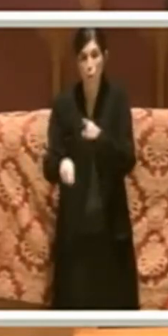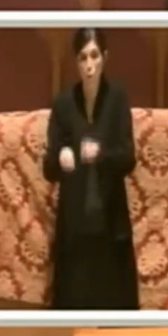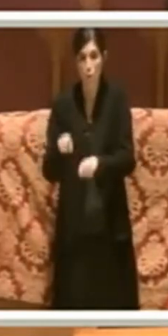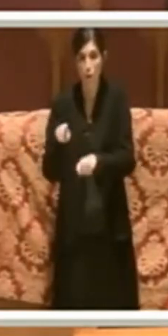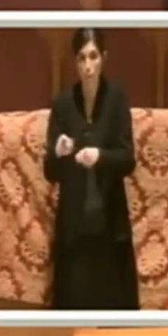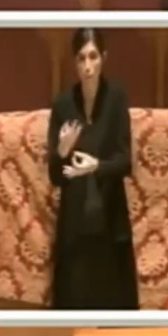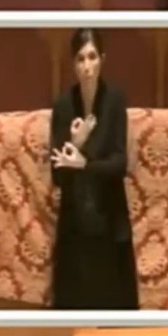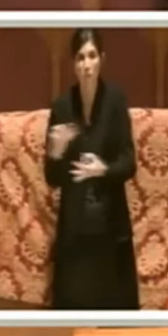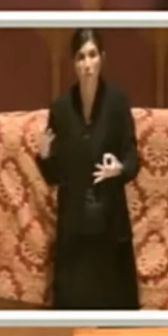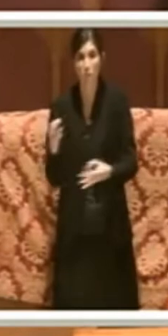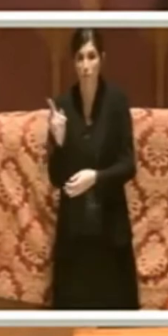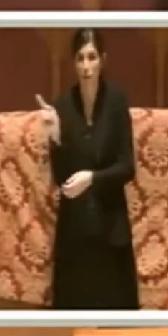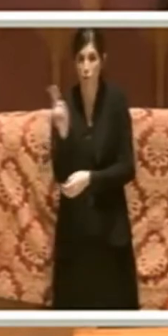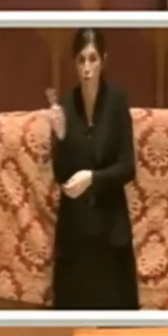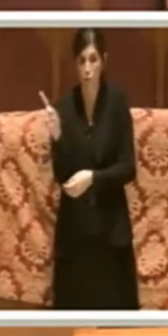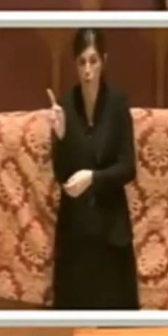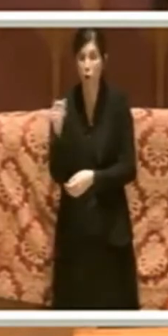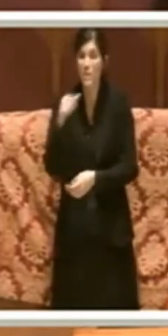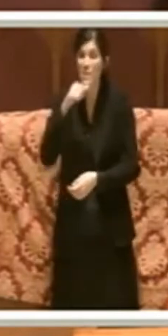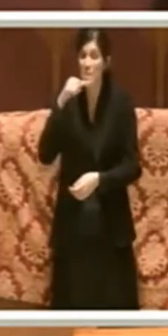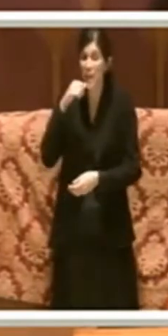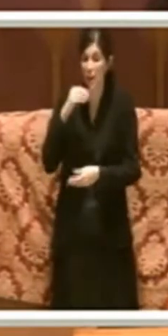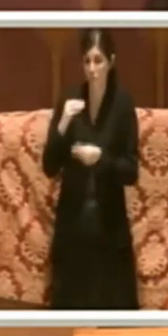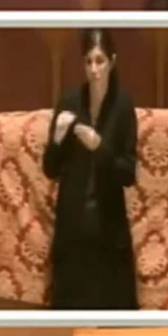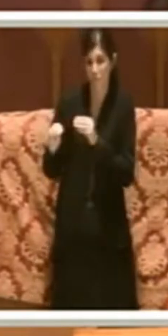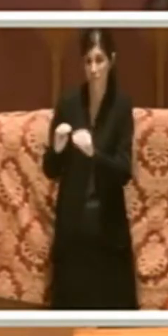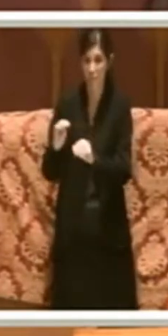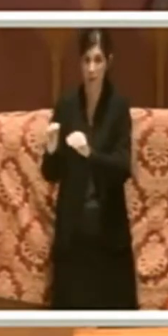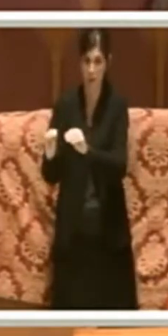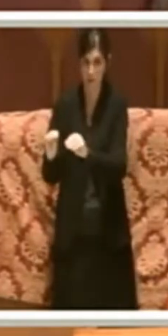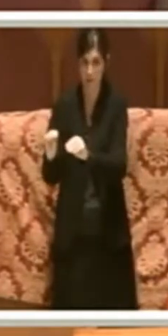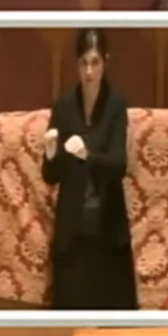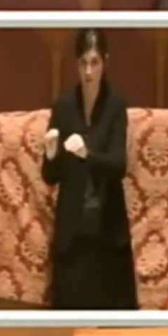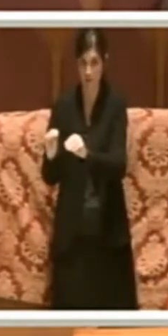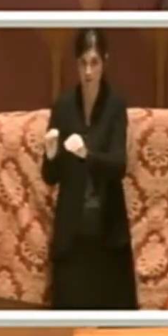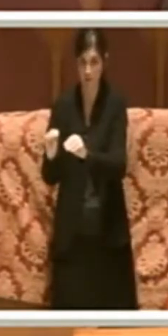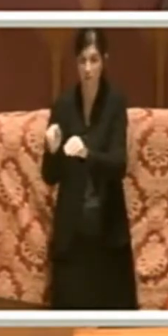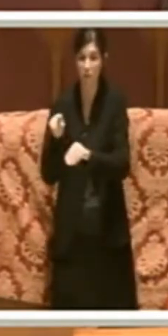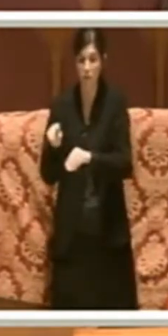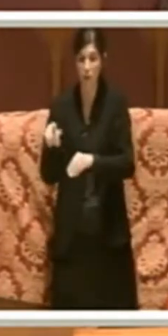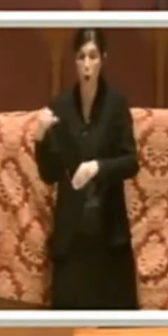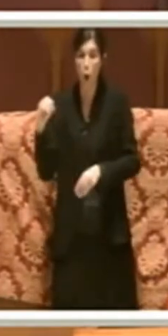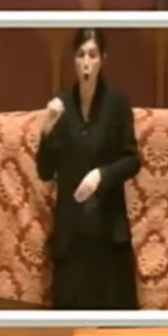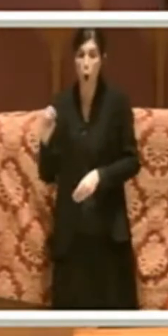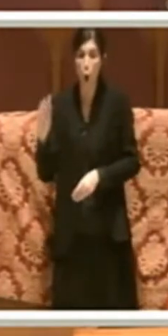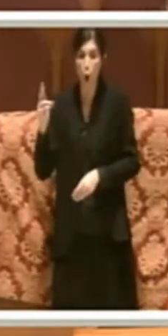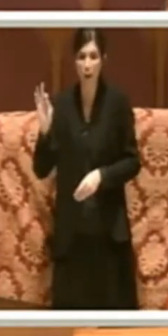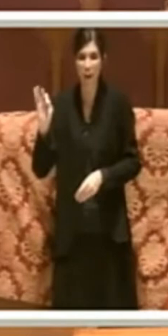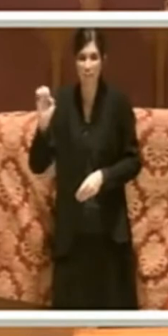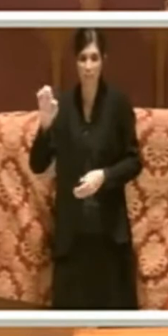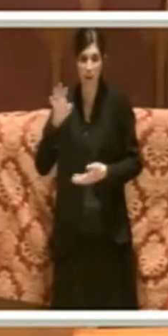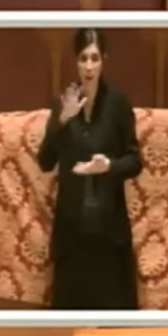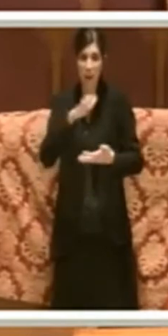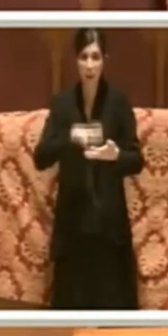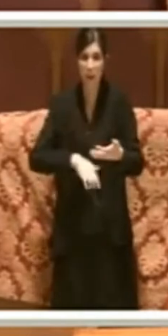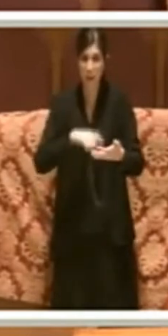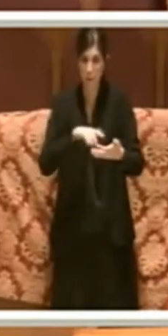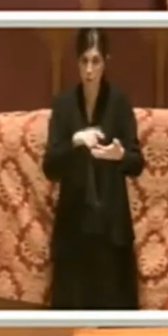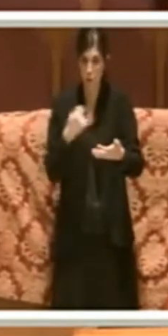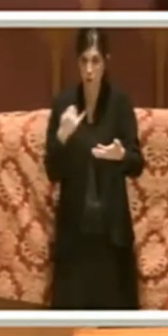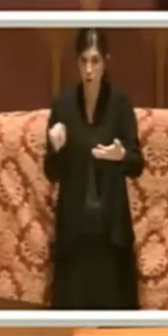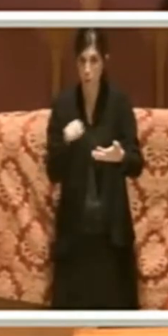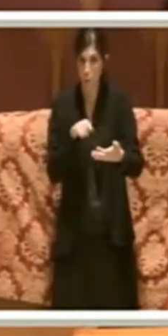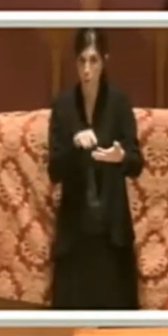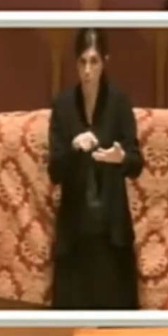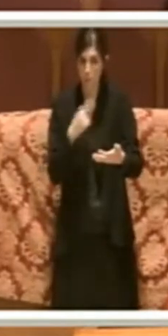nella, diciamo, affermazione finale dell'OREF non rappresenta idealmente